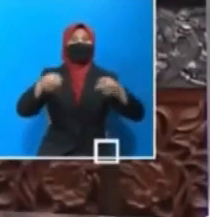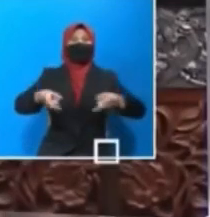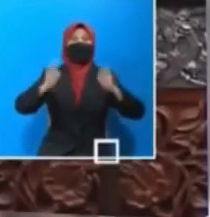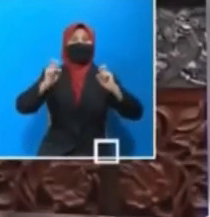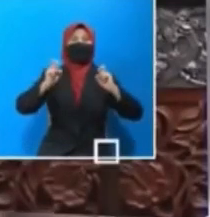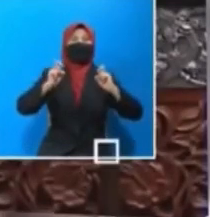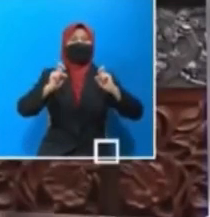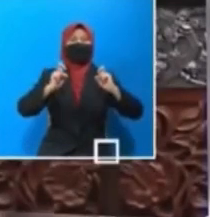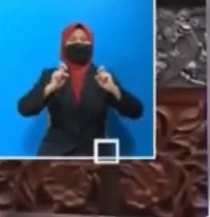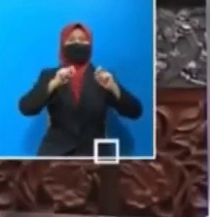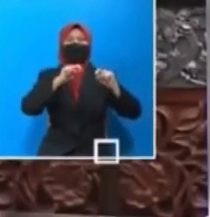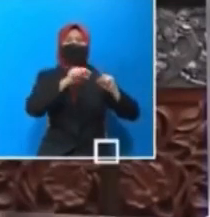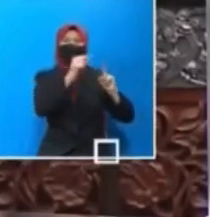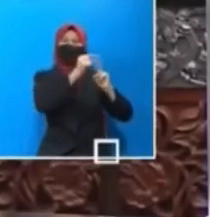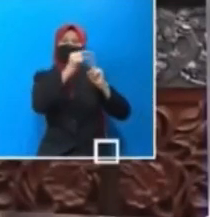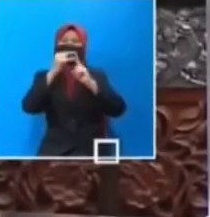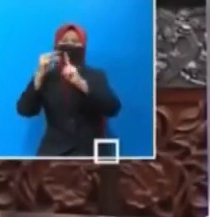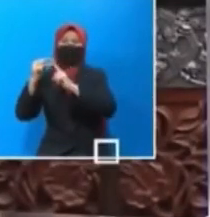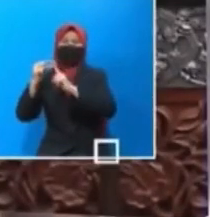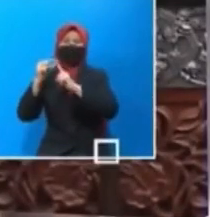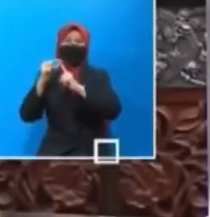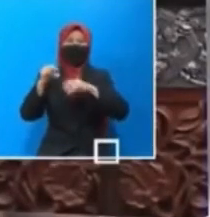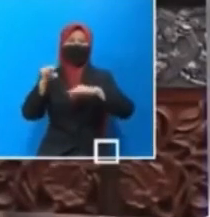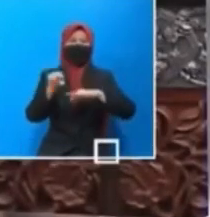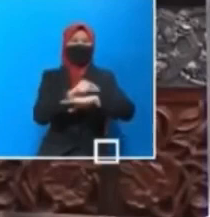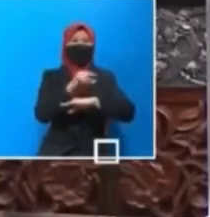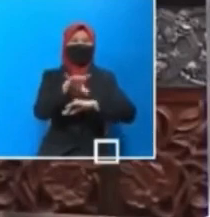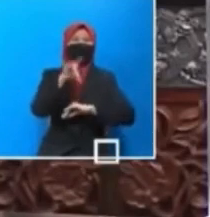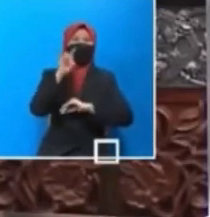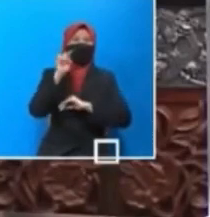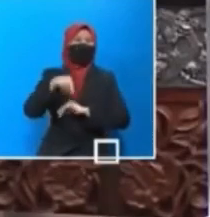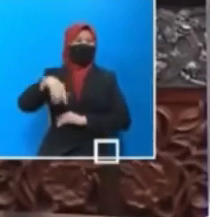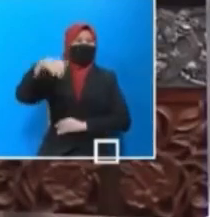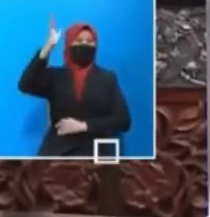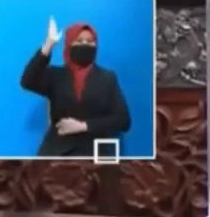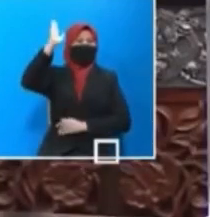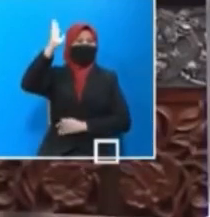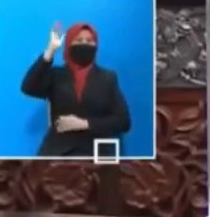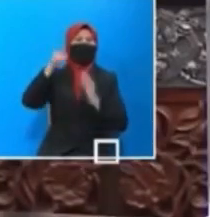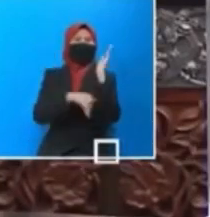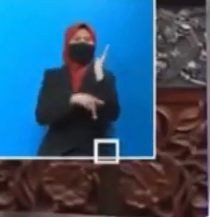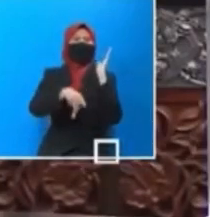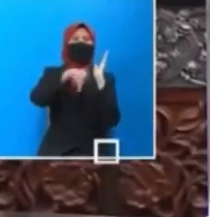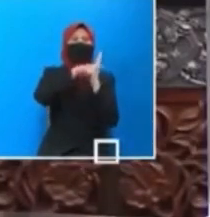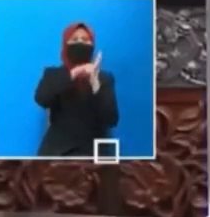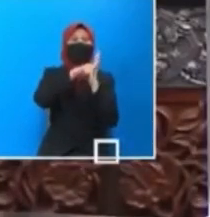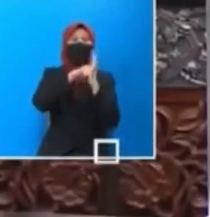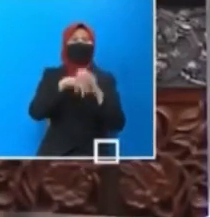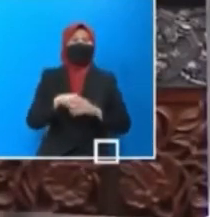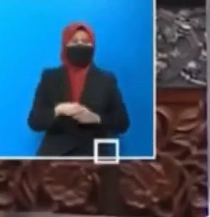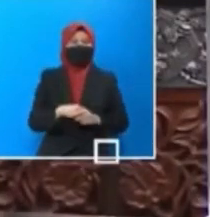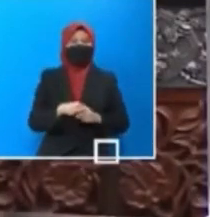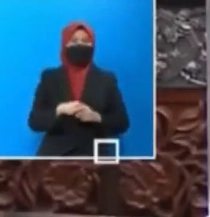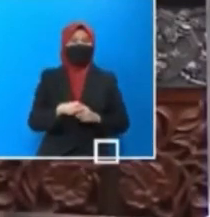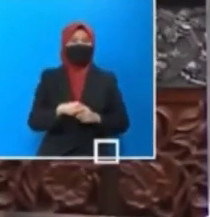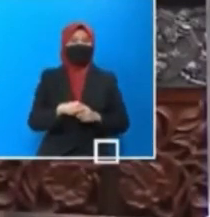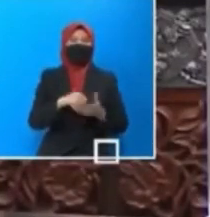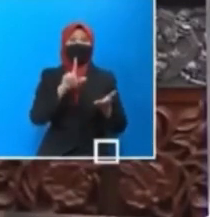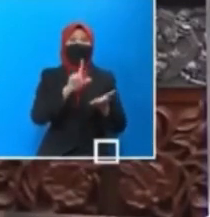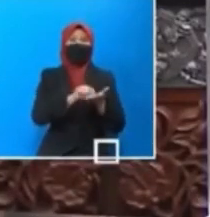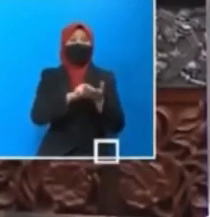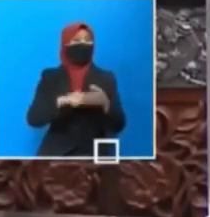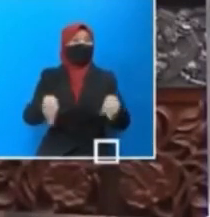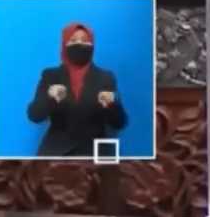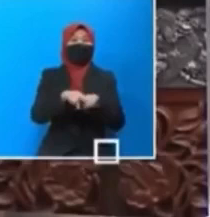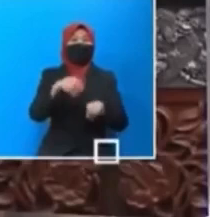Yeah. Dia sebut pemberitahu dari Yang Berhormat Perdana Menteri kepada speaker yang berbunyi, izinkan saya